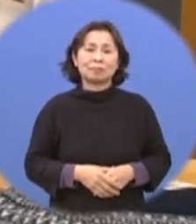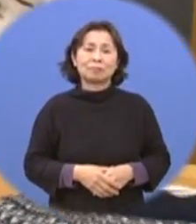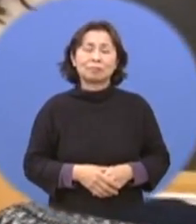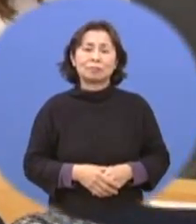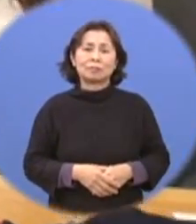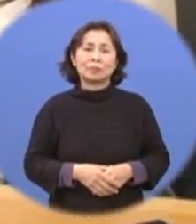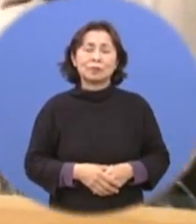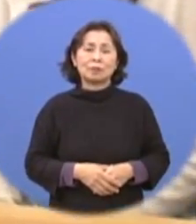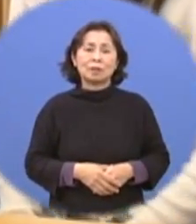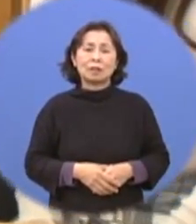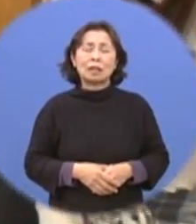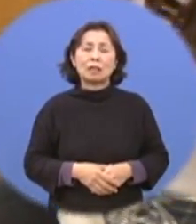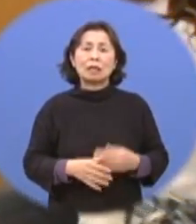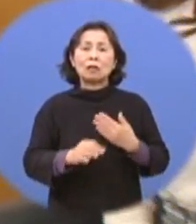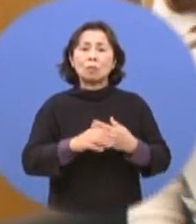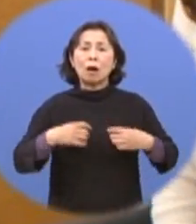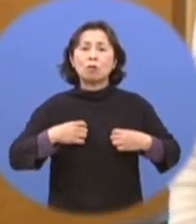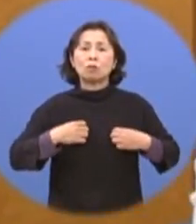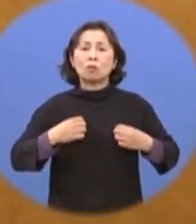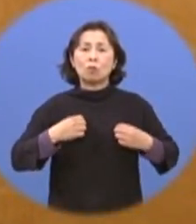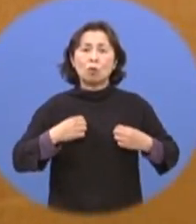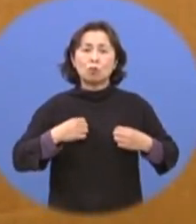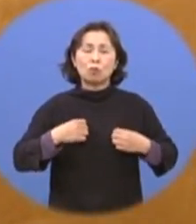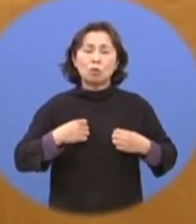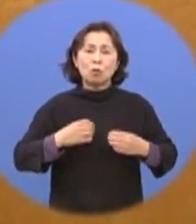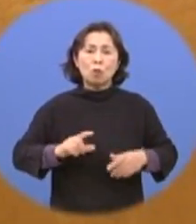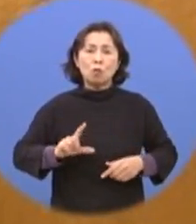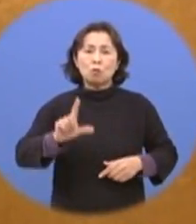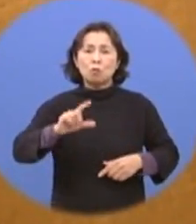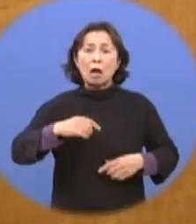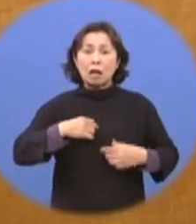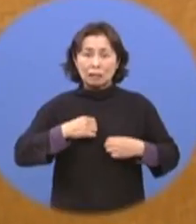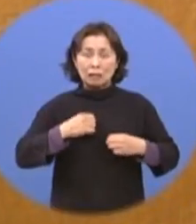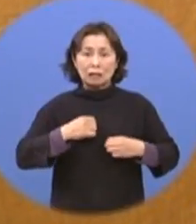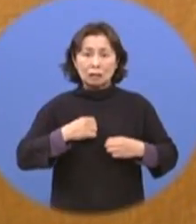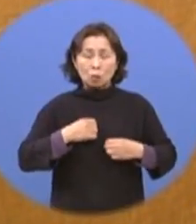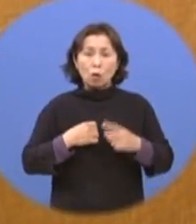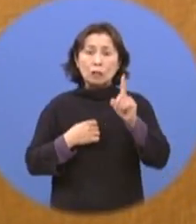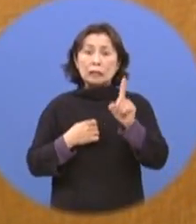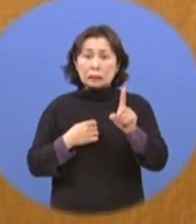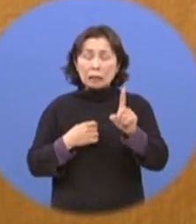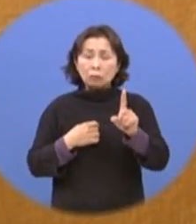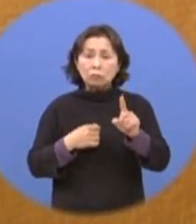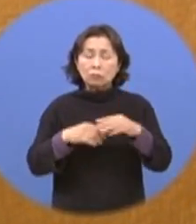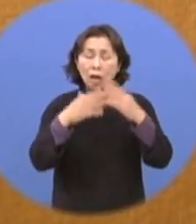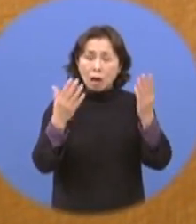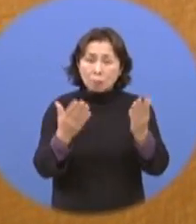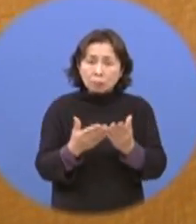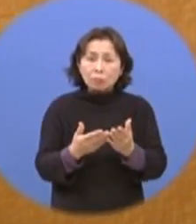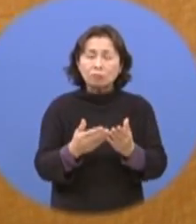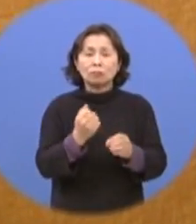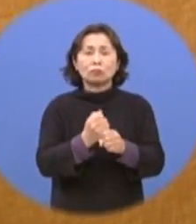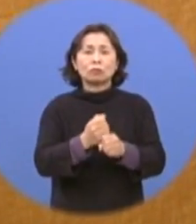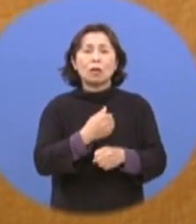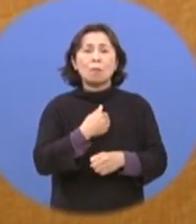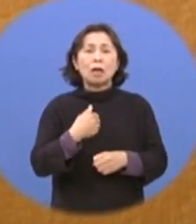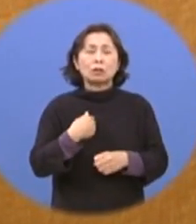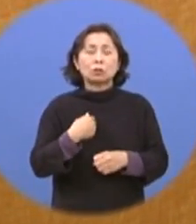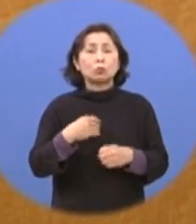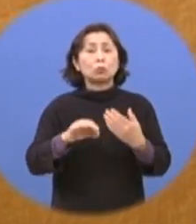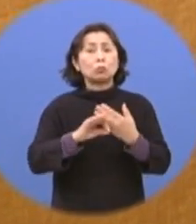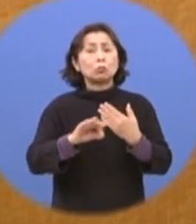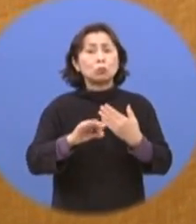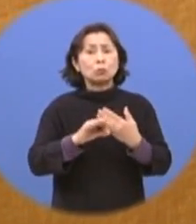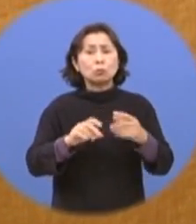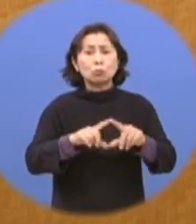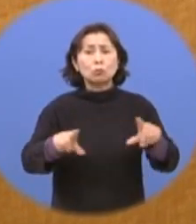プルオーバーを1着そのままことができる機会になりますあの通常のスプローバーになりますと縫製